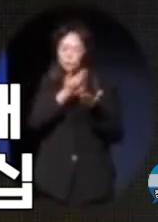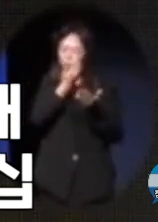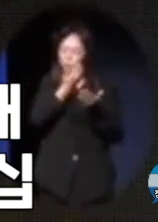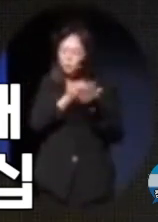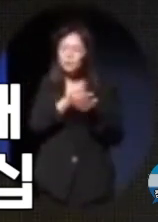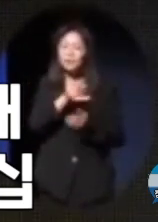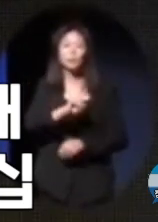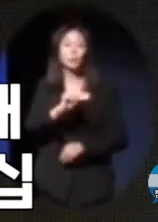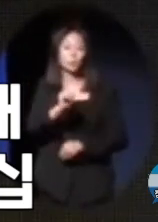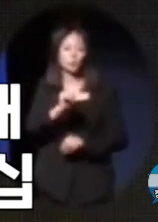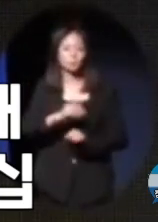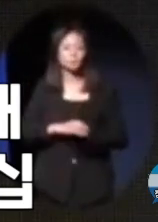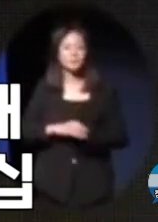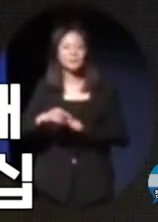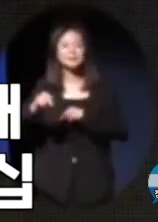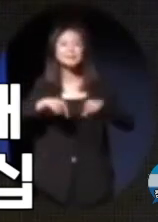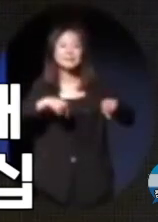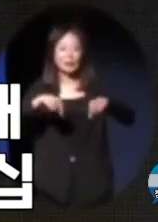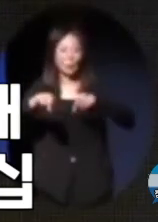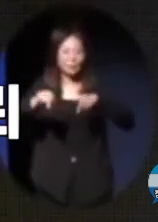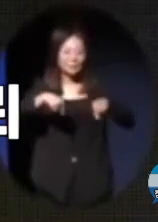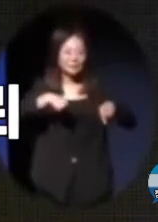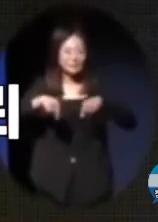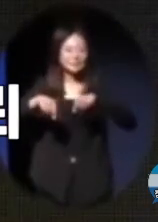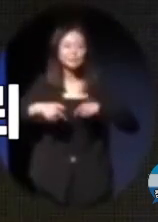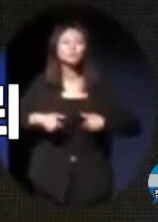하나가 정치 리더십입니다.